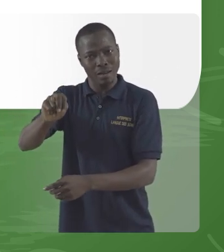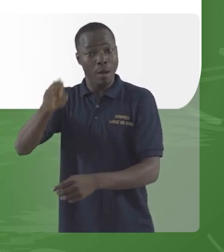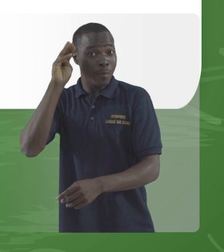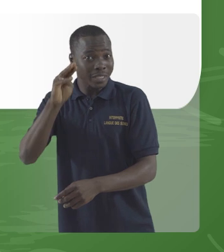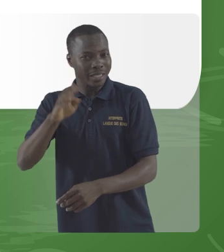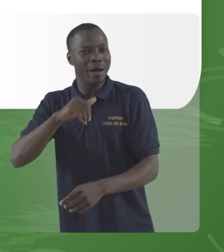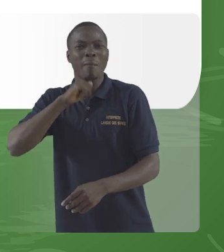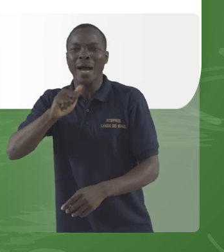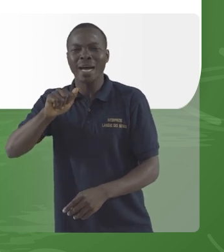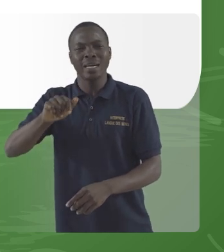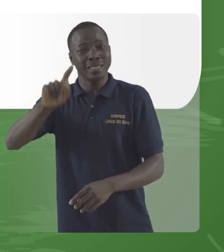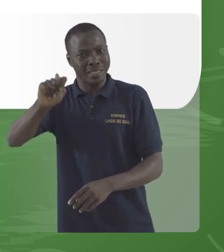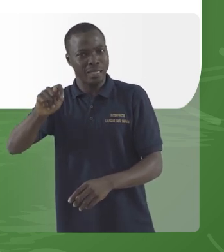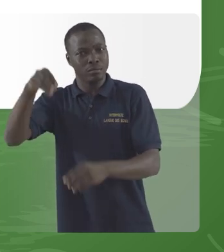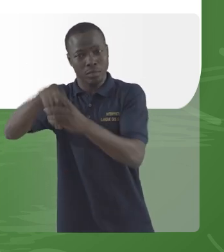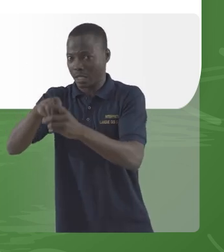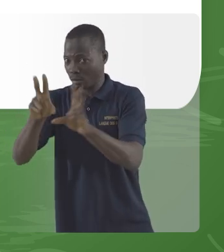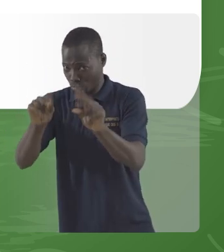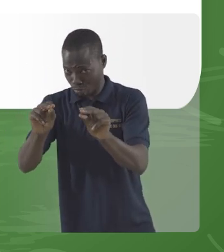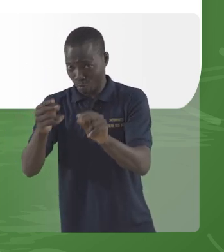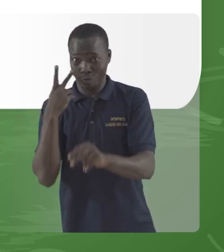thymine. Ainsi donc,